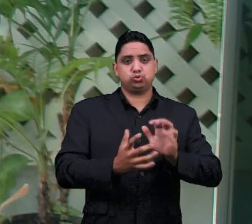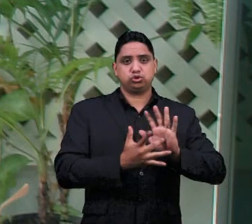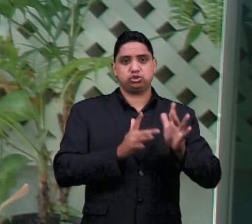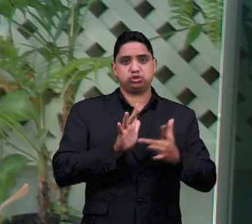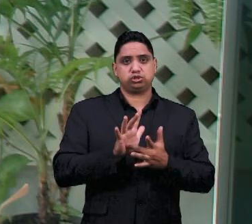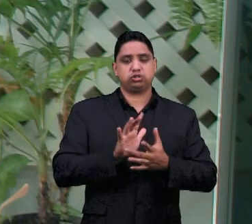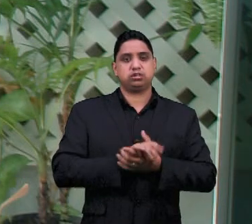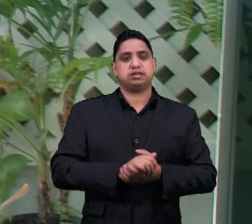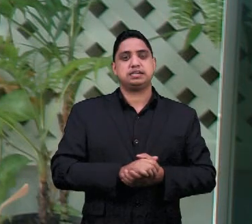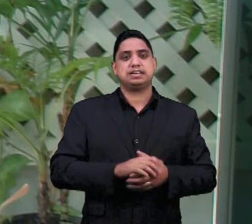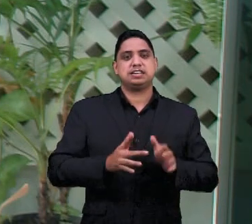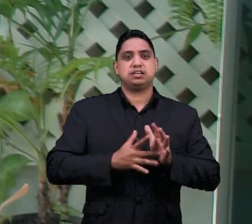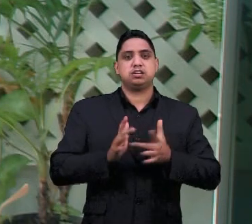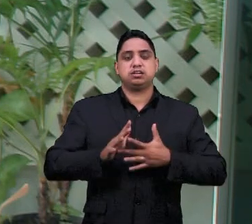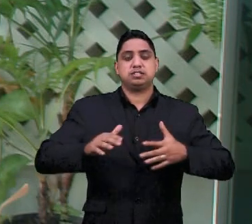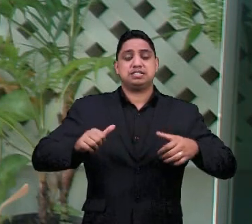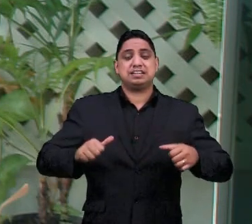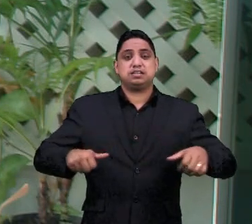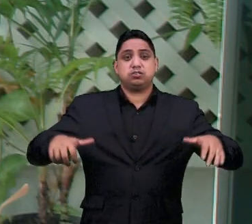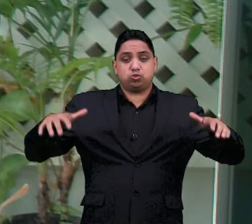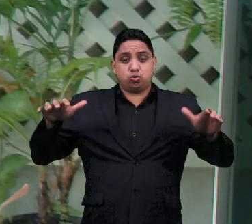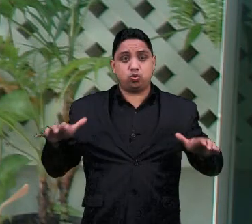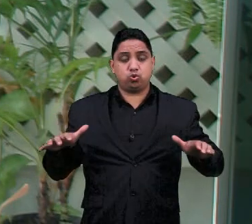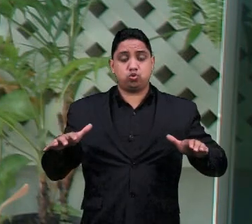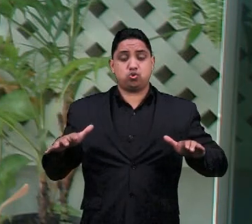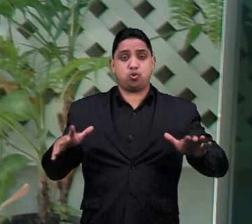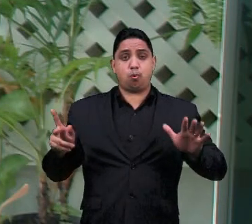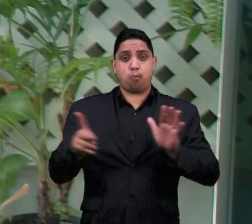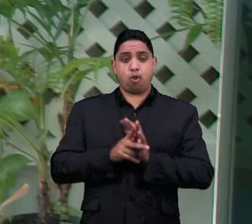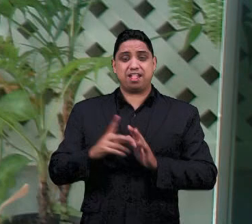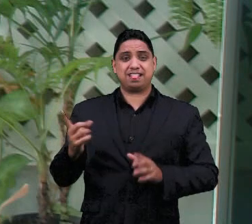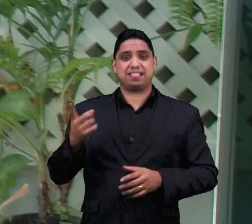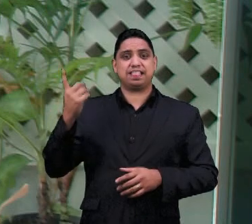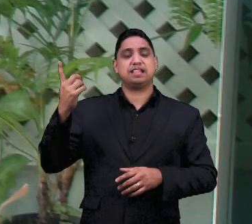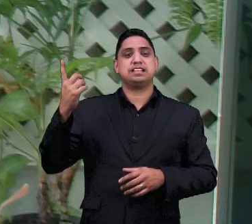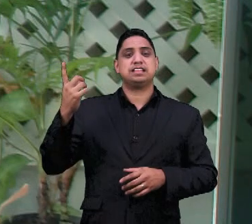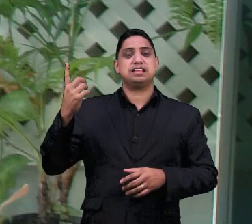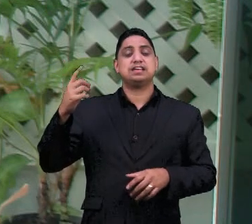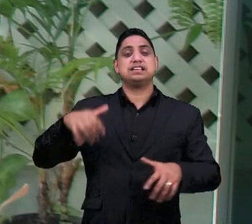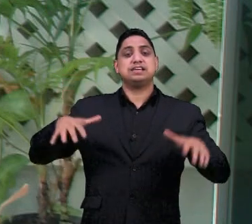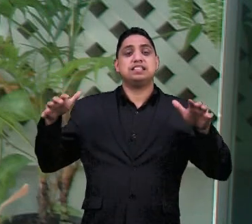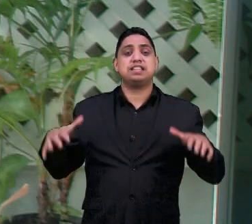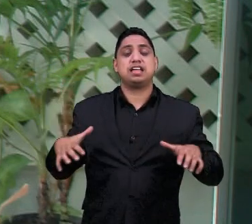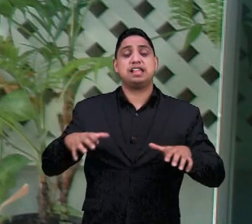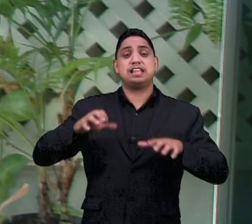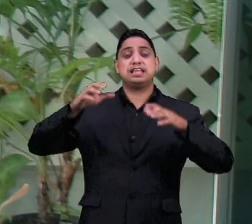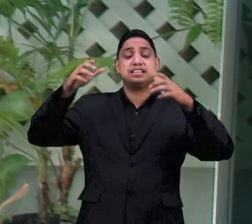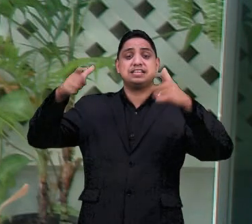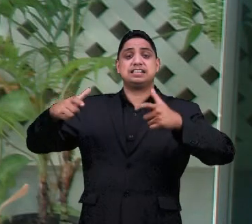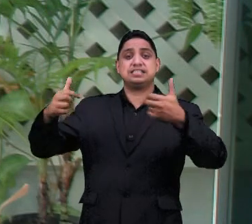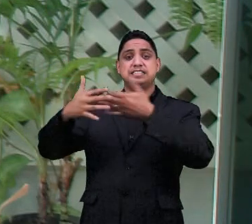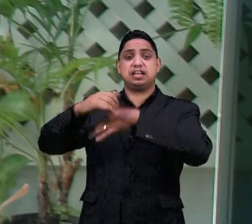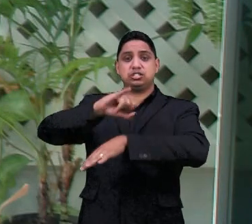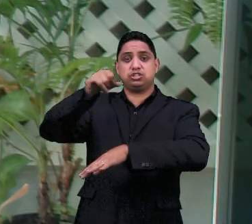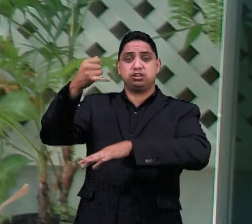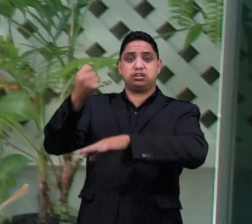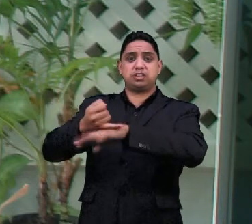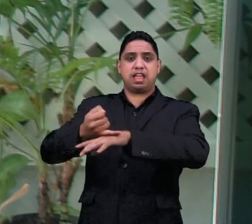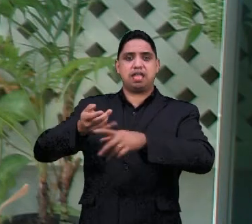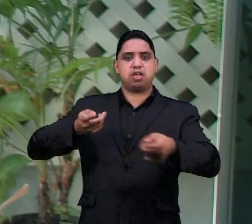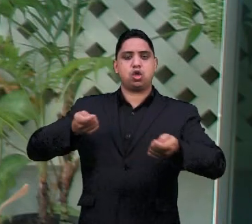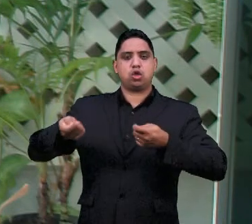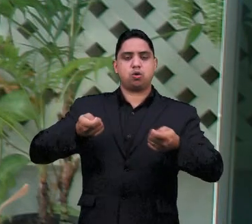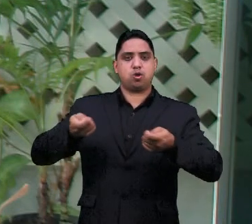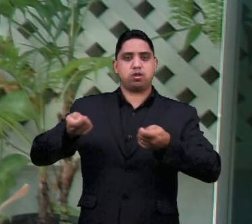là viendra le millénium avec Jésus. Jésus va s'asseoir sur le trône de